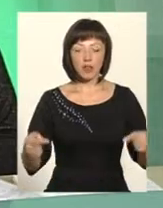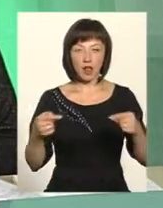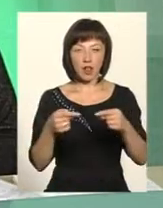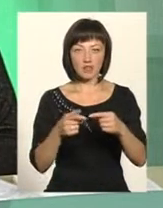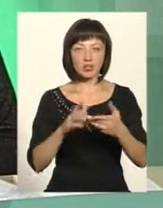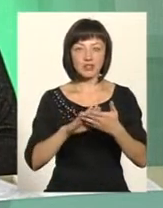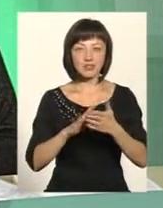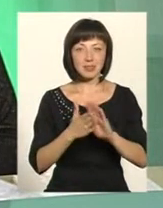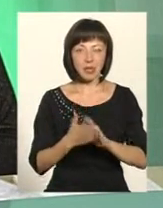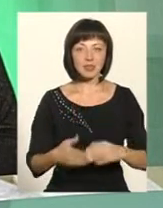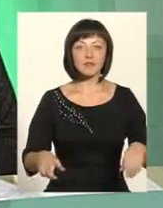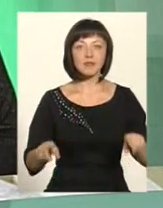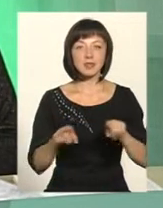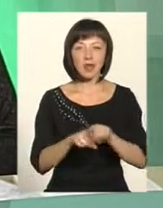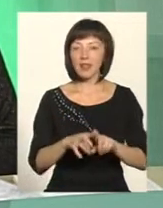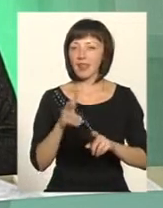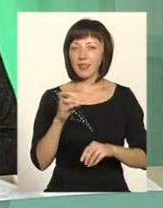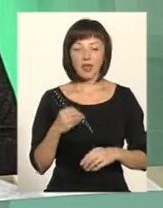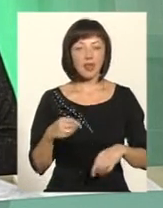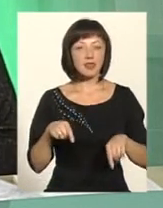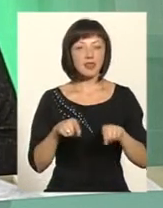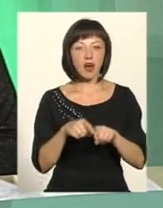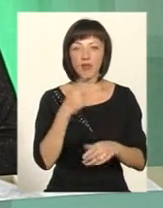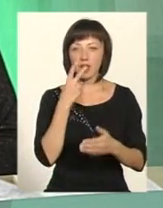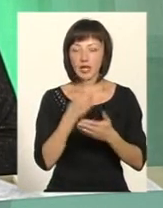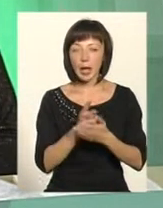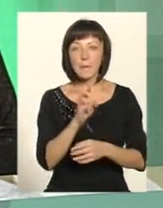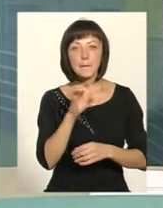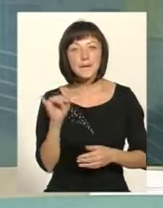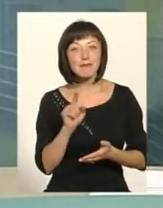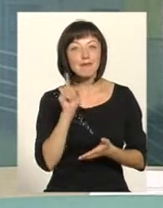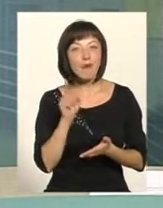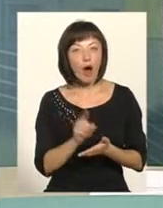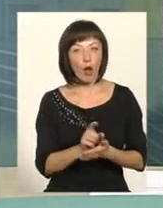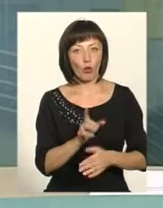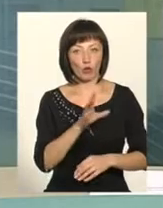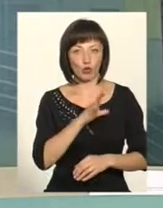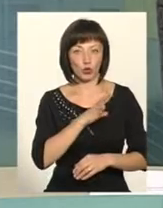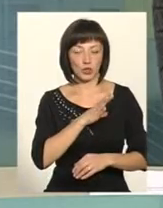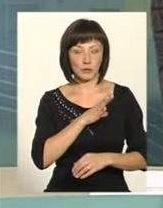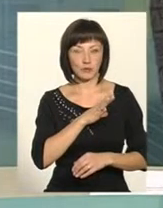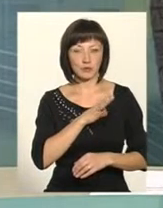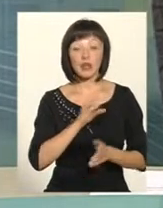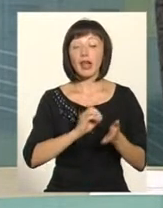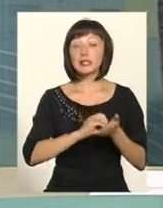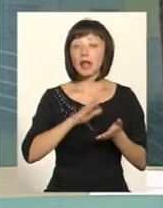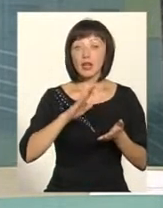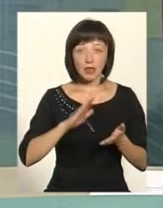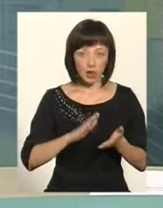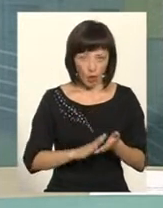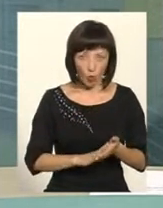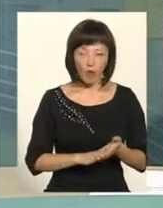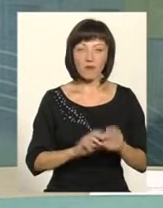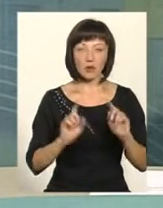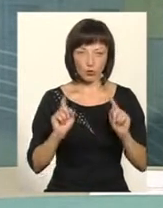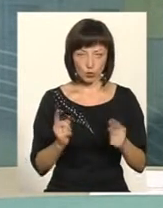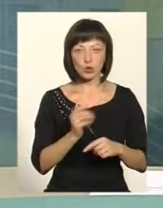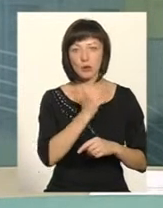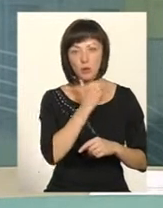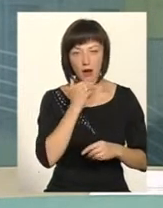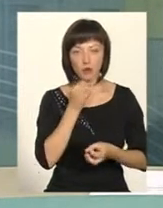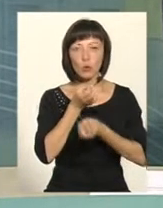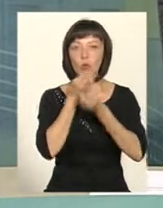стані, все-таки не так воно виглядає, як би воно мало виглядати. Тобто задекларовано дуже багато